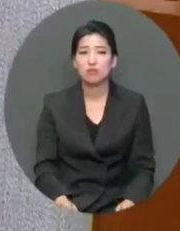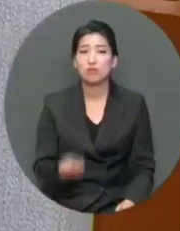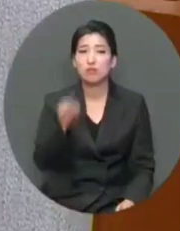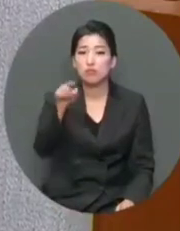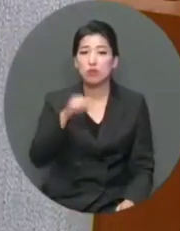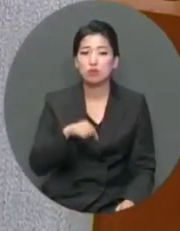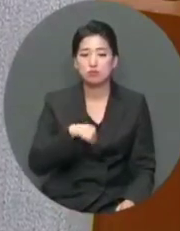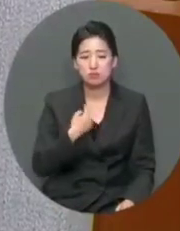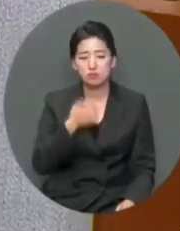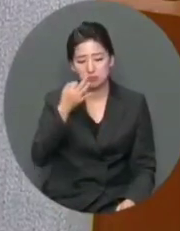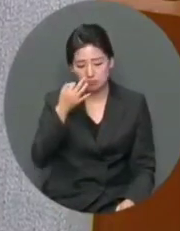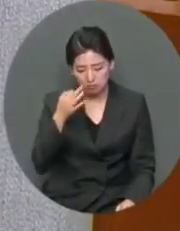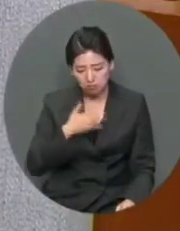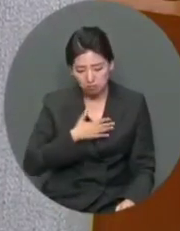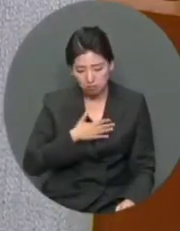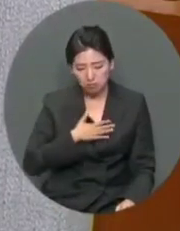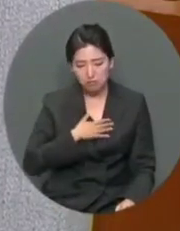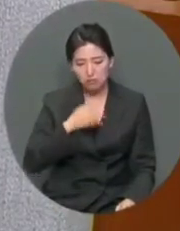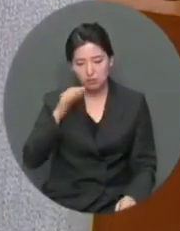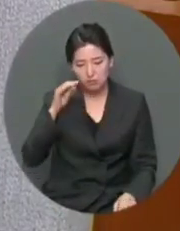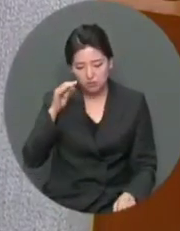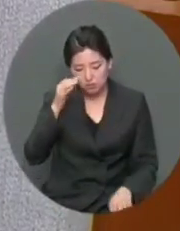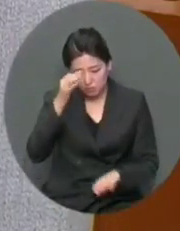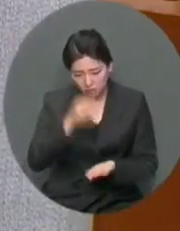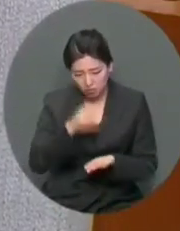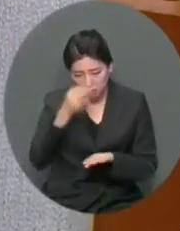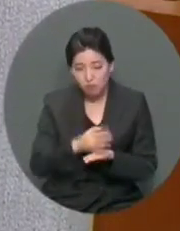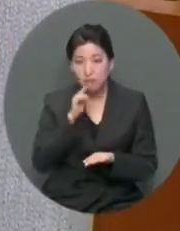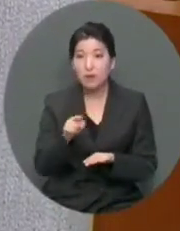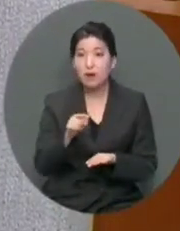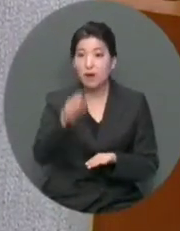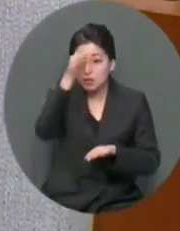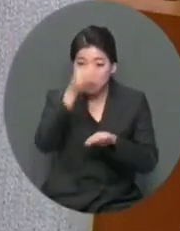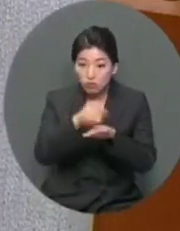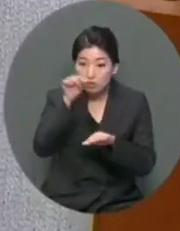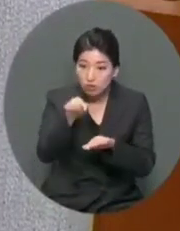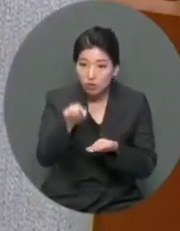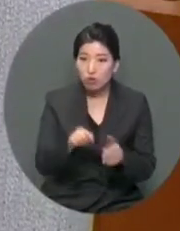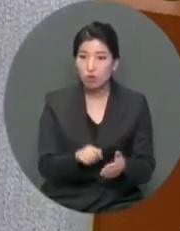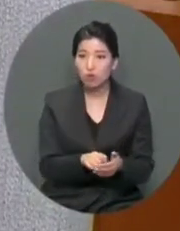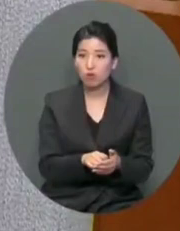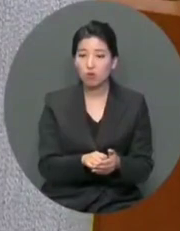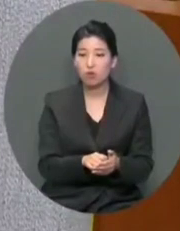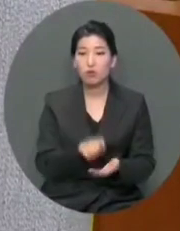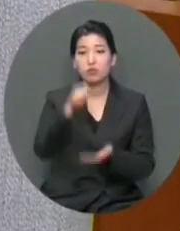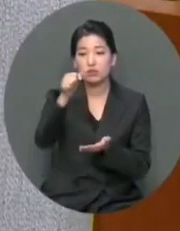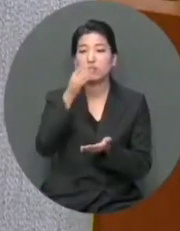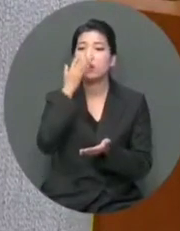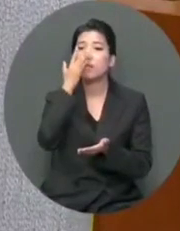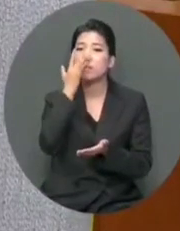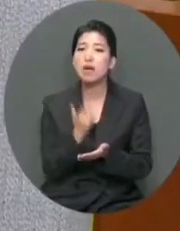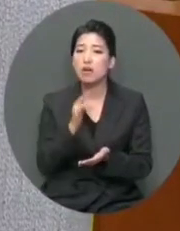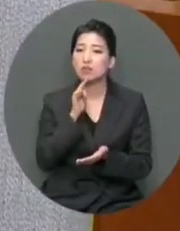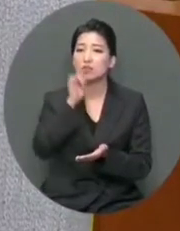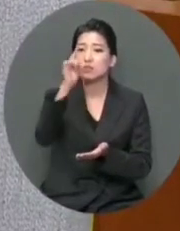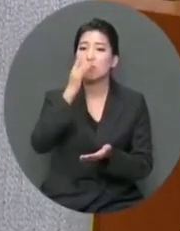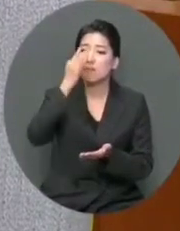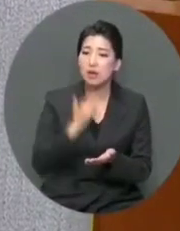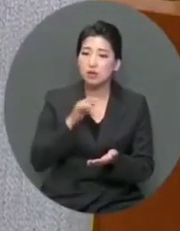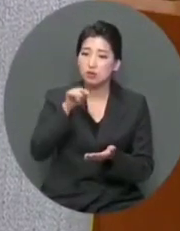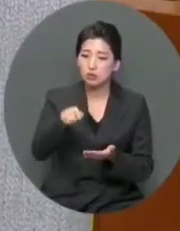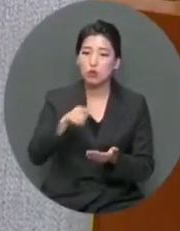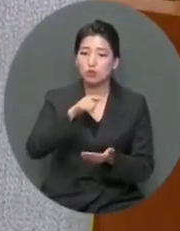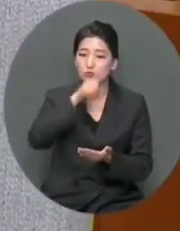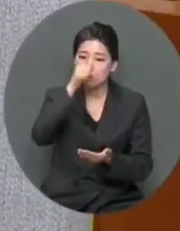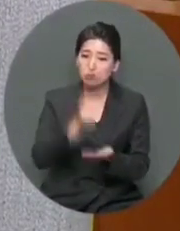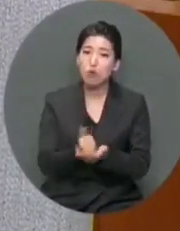문제가 그게 위법사항이다라고 얘기하는 거예요. 10억이라고 하는 재산에 대해서 제대로